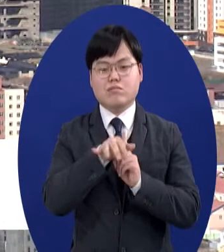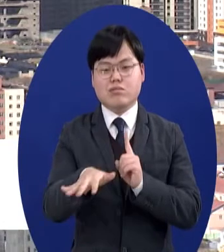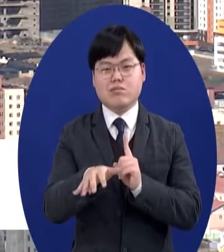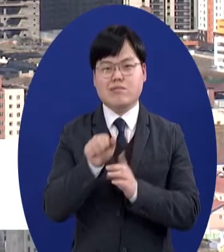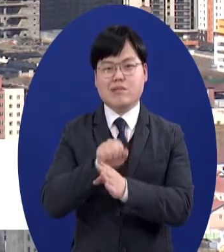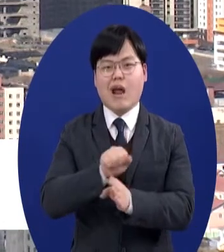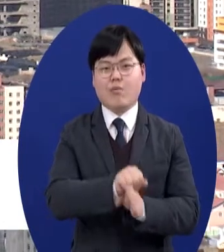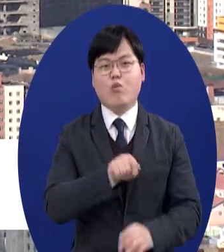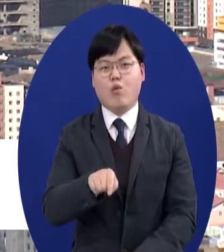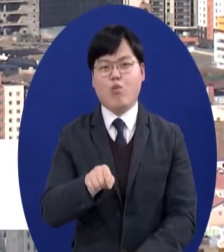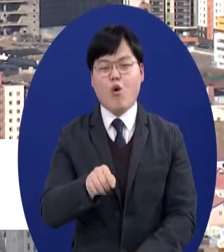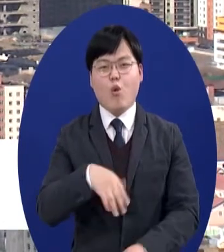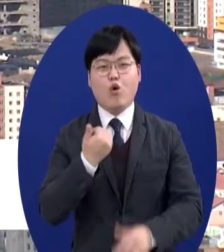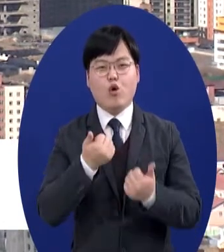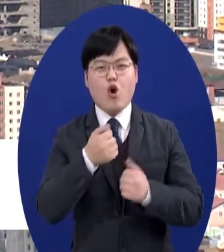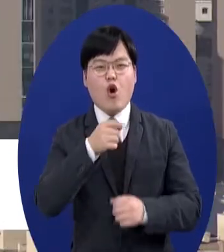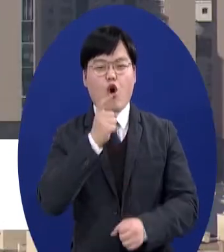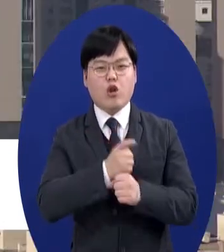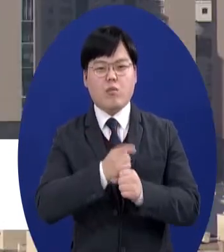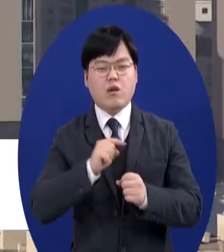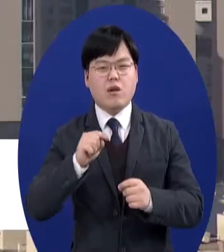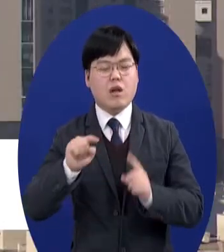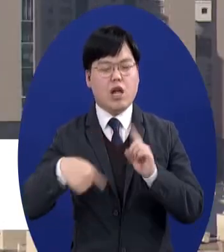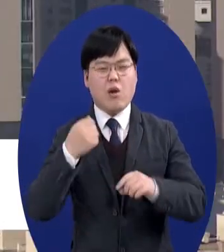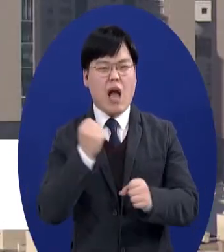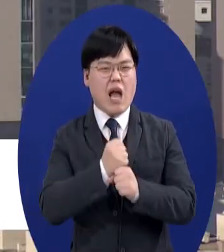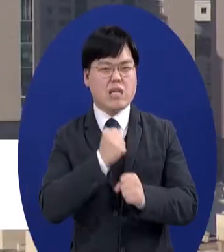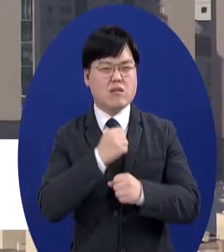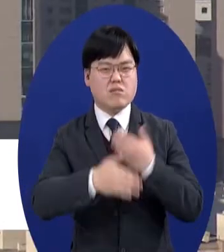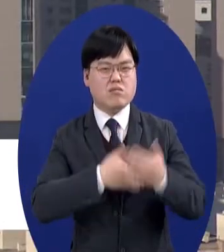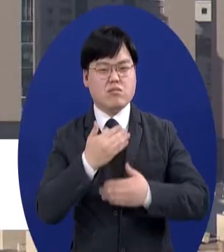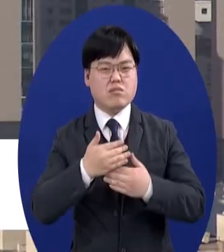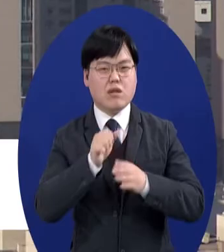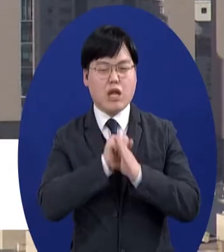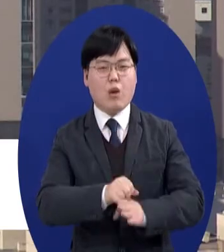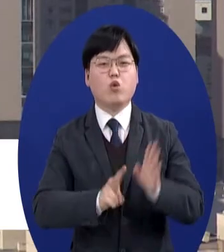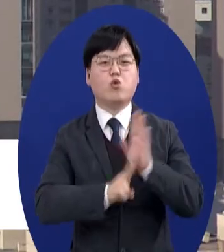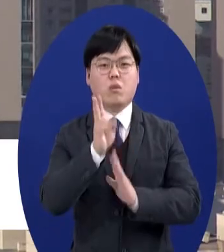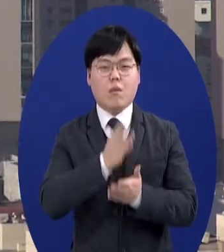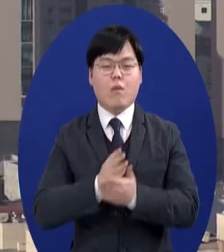Харин өөр нэг хэсэг нь хөдөлмөрийн мүлчлэх хэлбрээр ажлын байрны дарамтыг үзүүлсээр байгааг судлаачид сануулсаар байна.